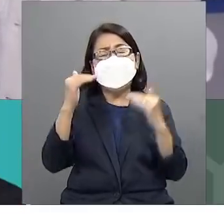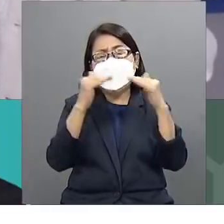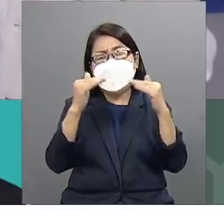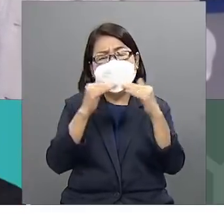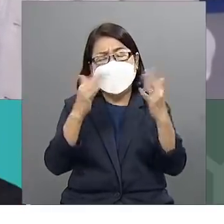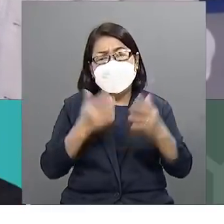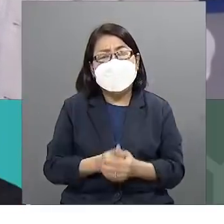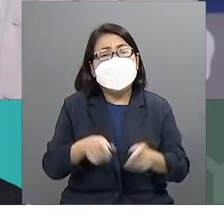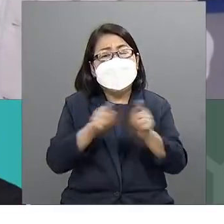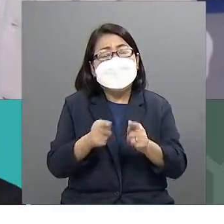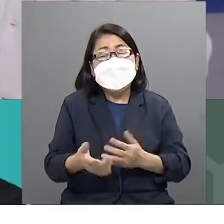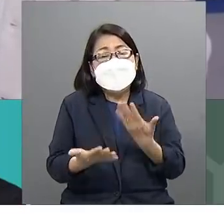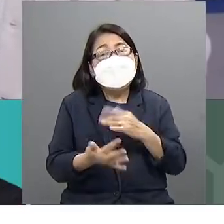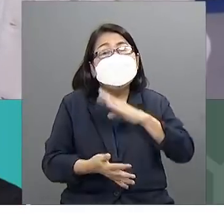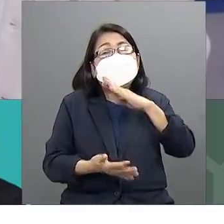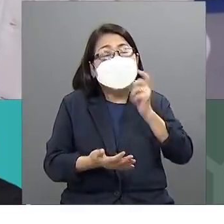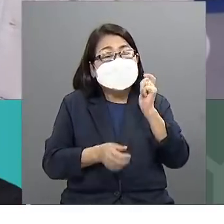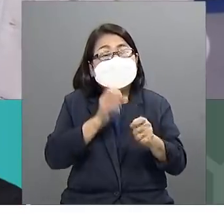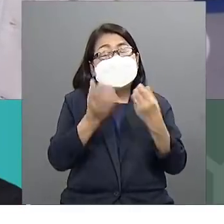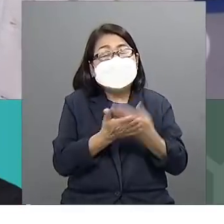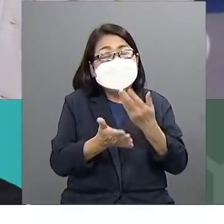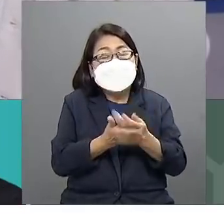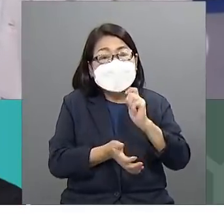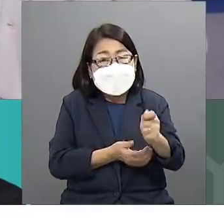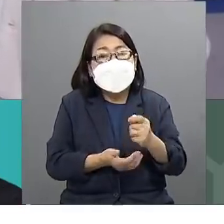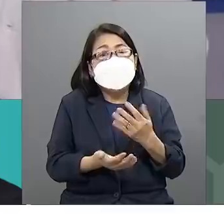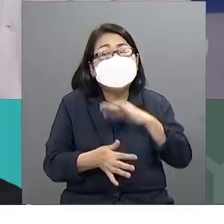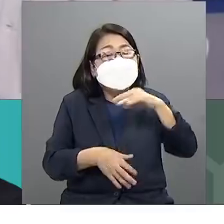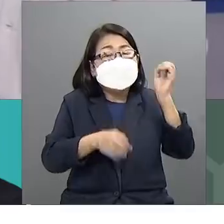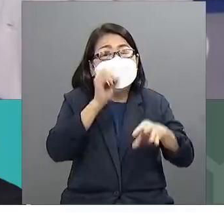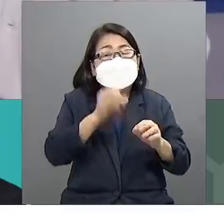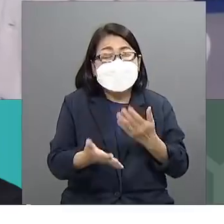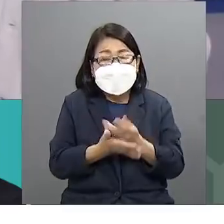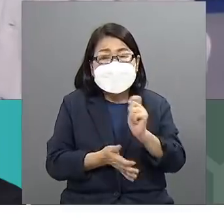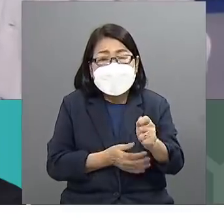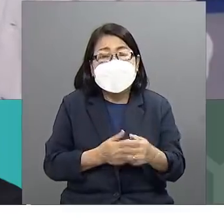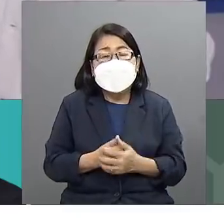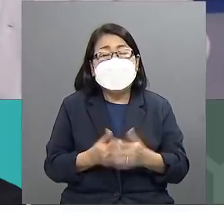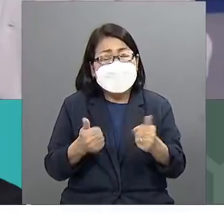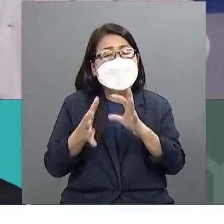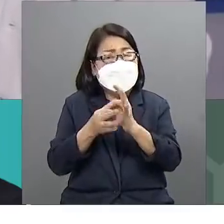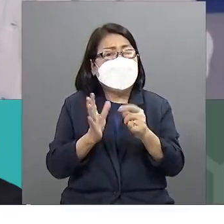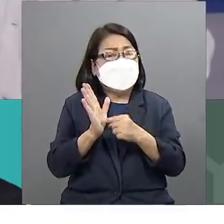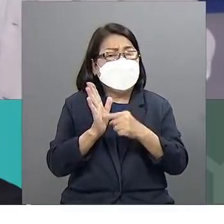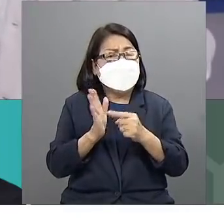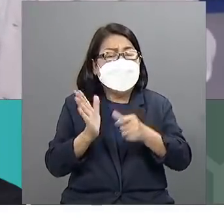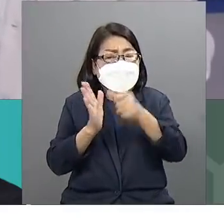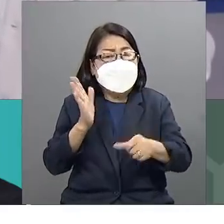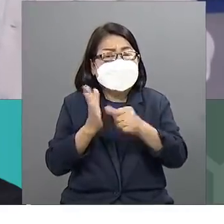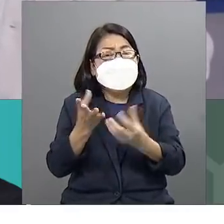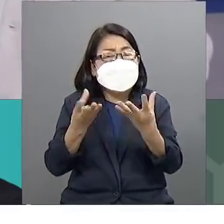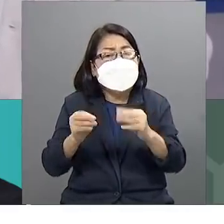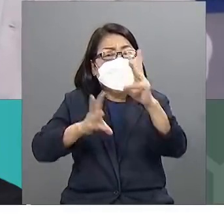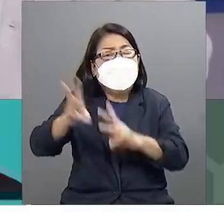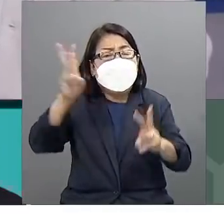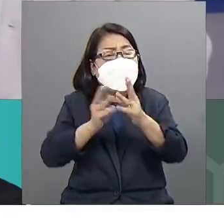จัดเก็บขยะใช่ไหมครับแล้วก็รวมทั้งและก็อาจจะมีการที่นานเริ่มของข้อมูลอย่างที่เกี่ยวข้องกับเรื่องการจัดเก็บภาษีที่ดินและสิ่งปลูกสร้าง